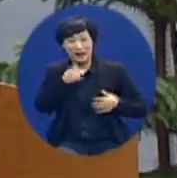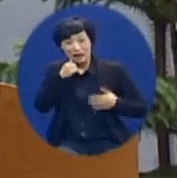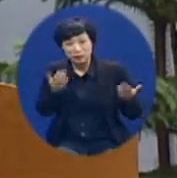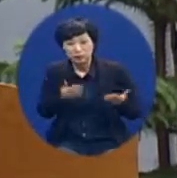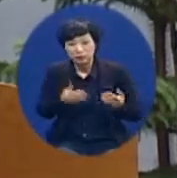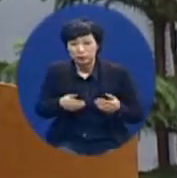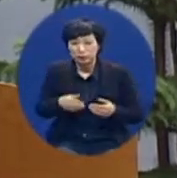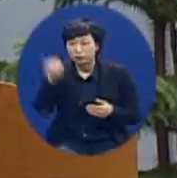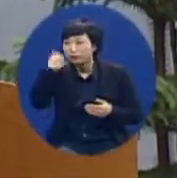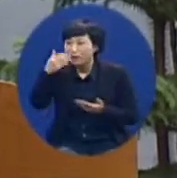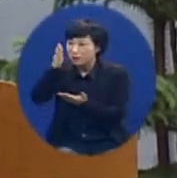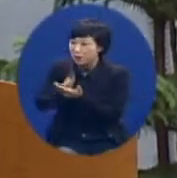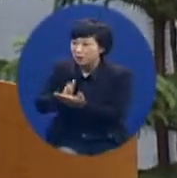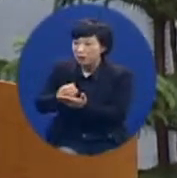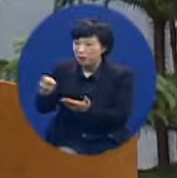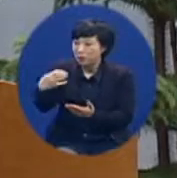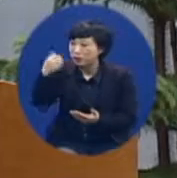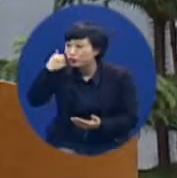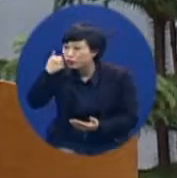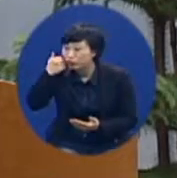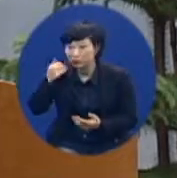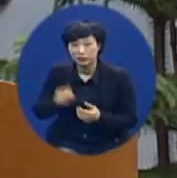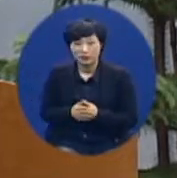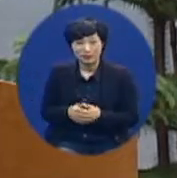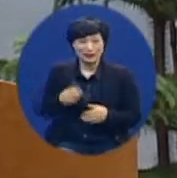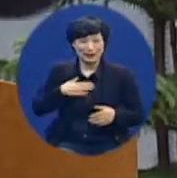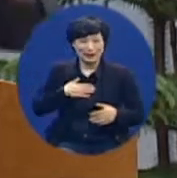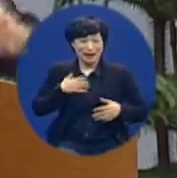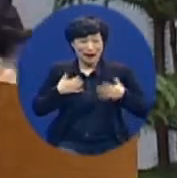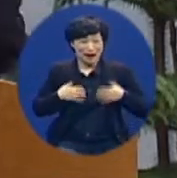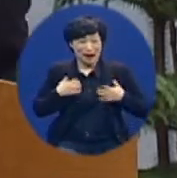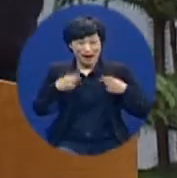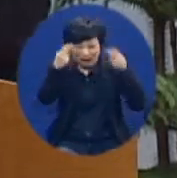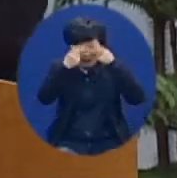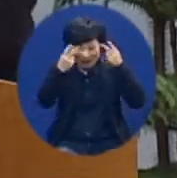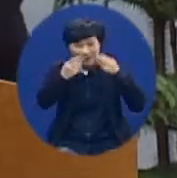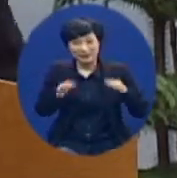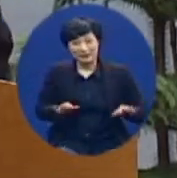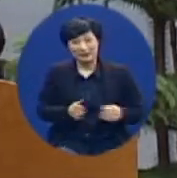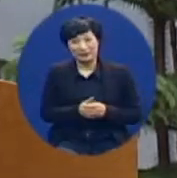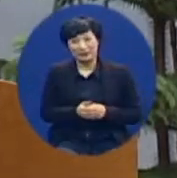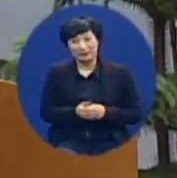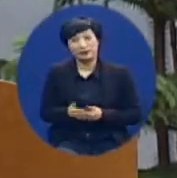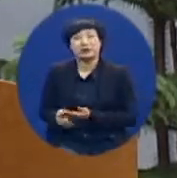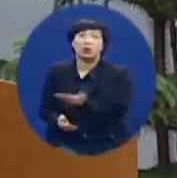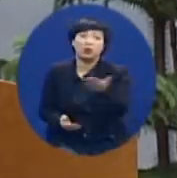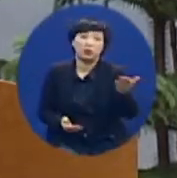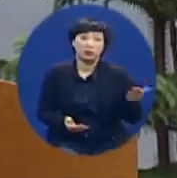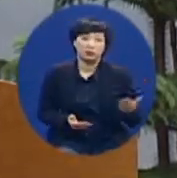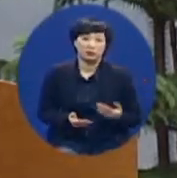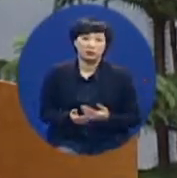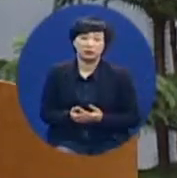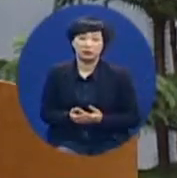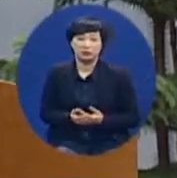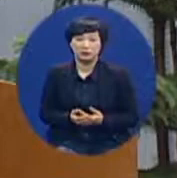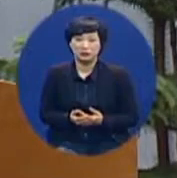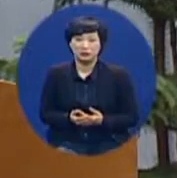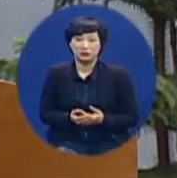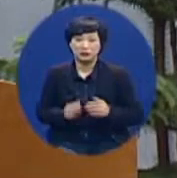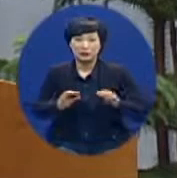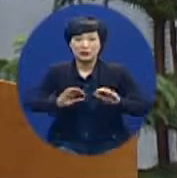못하게 하냐이 말이야 이런 재밌는 일을 누가 못하게 하느냐 여러분 이런